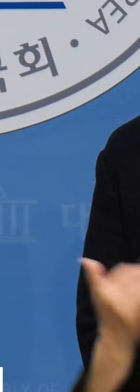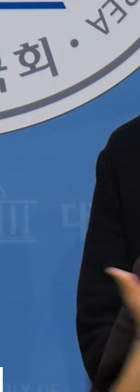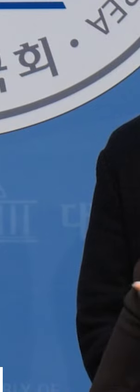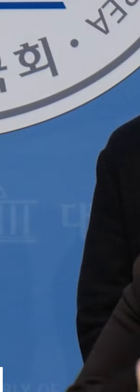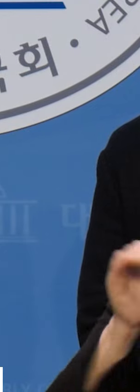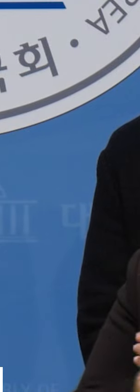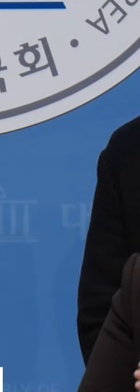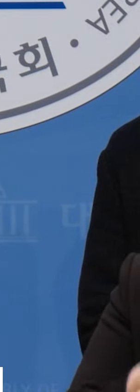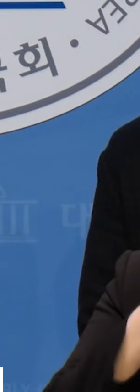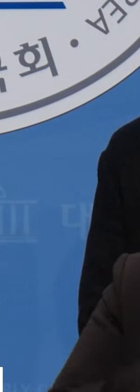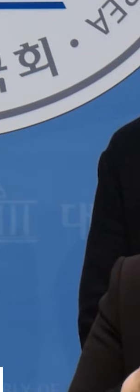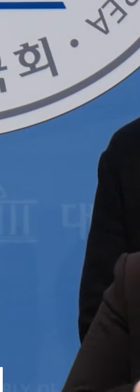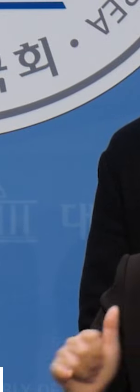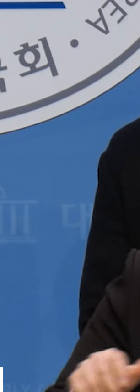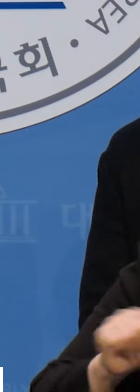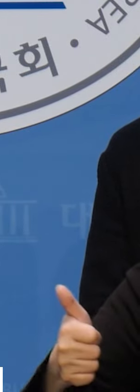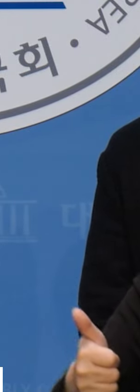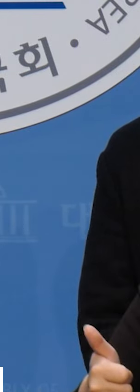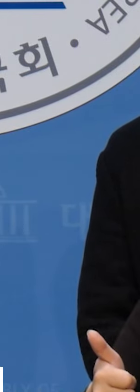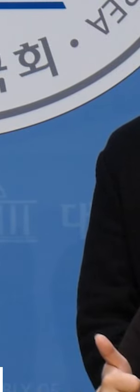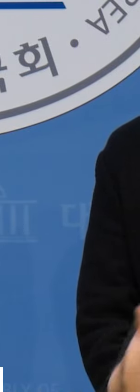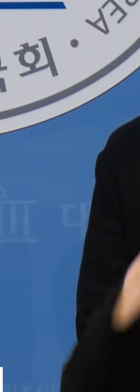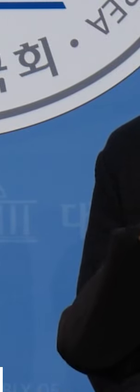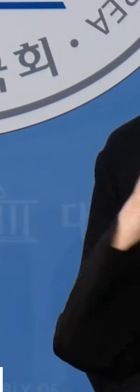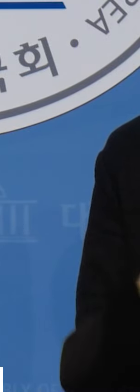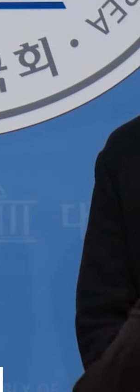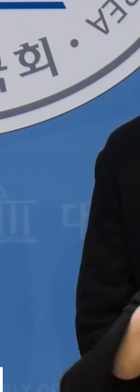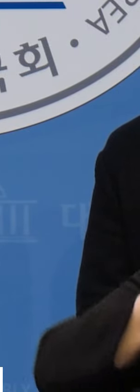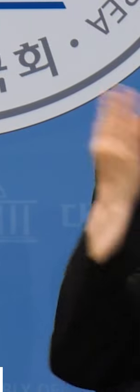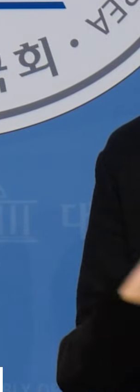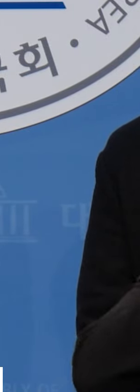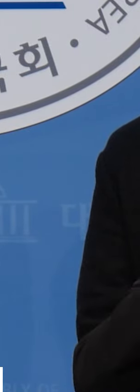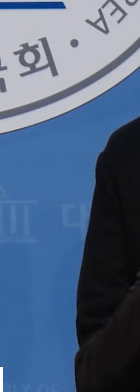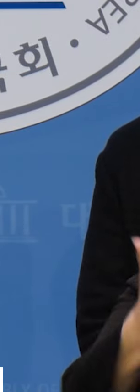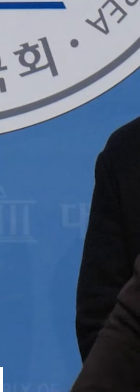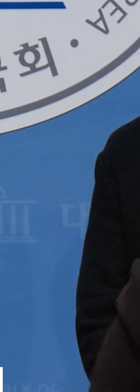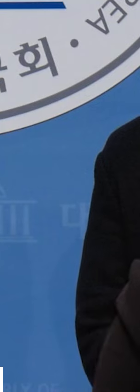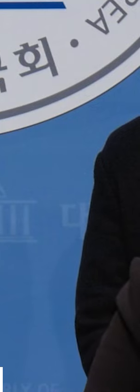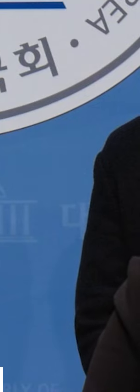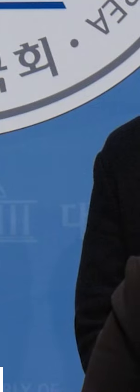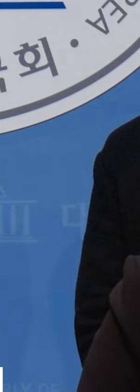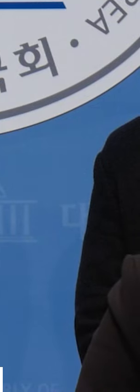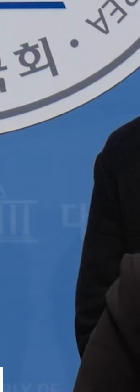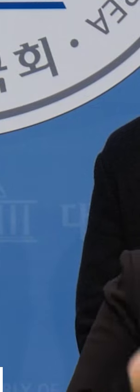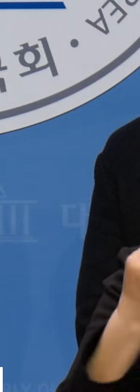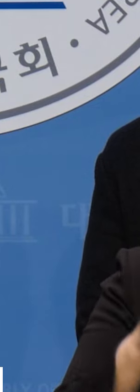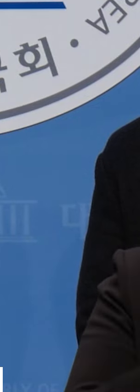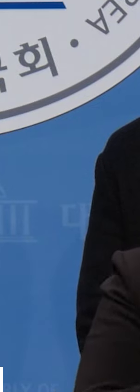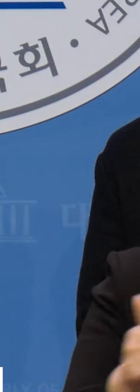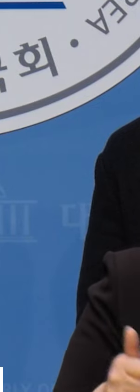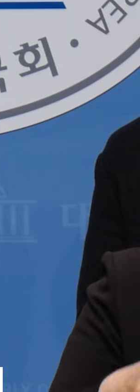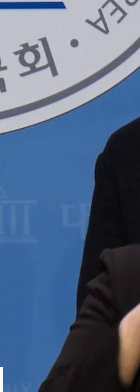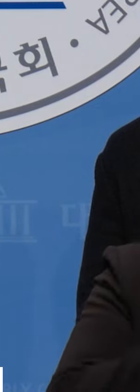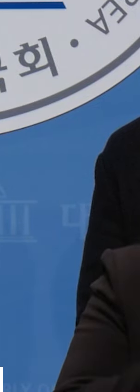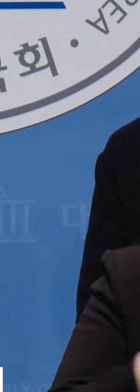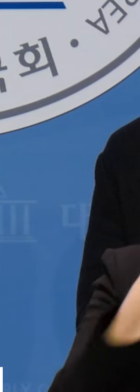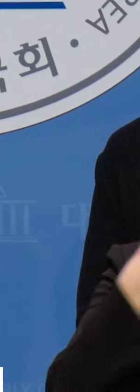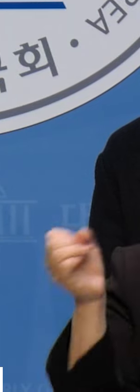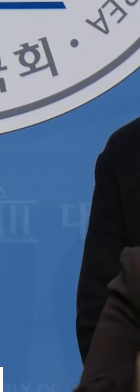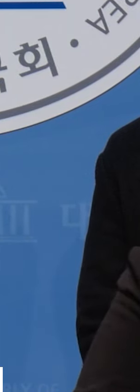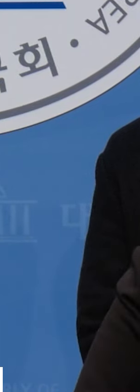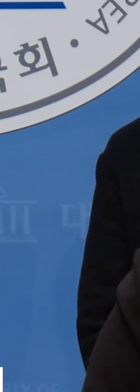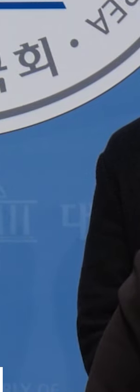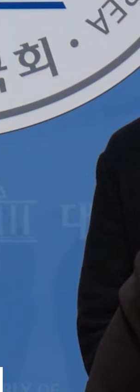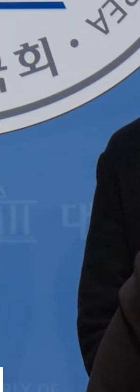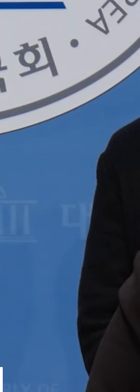친구였던 소중한 사람들을 잃은 기억이 어떻게 잊혀지겠습니까? 이런 국민 정서를 무시하고 잘못된 역사관을